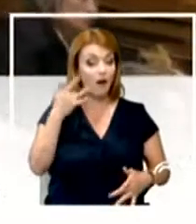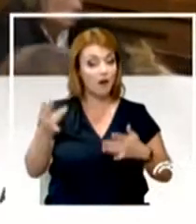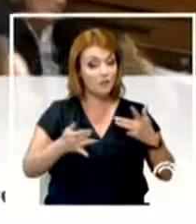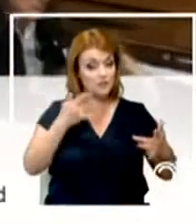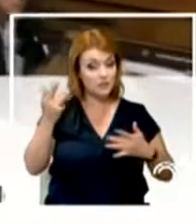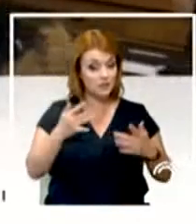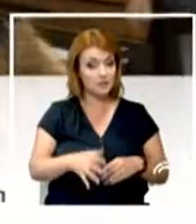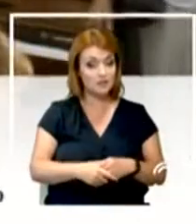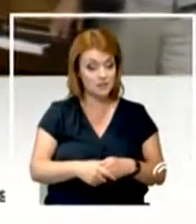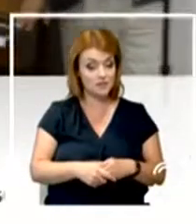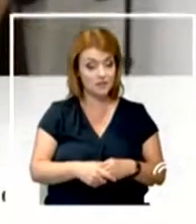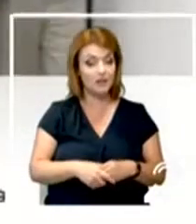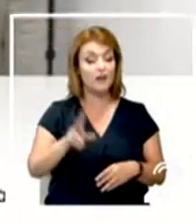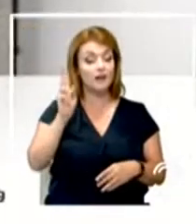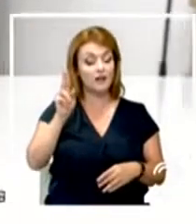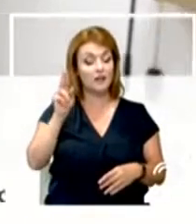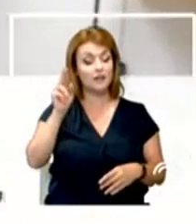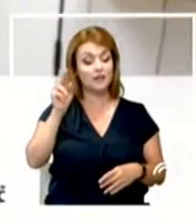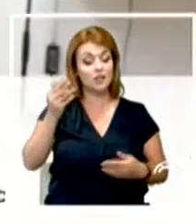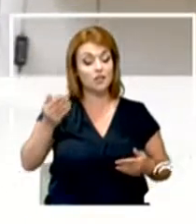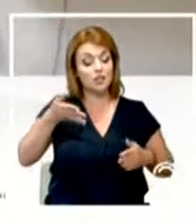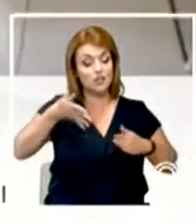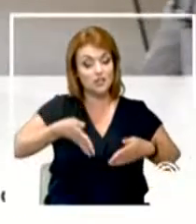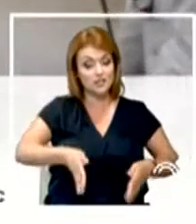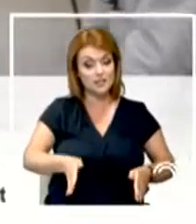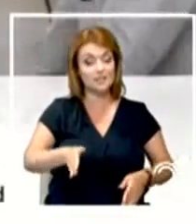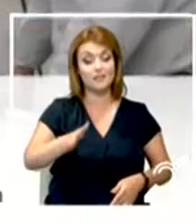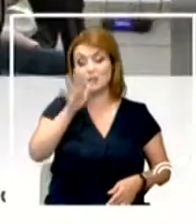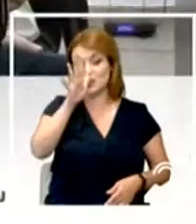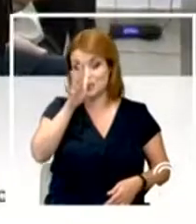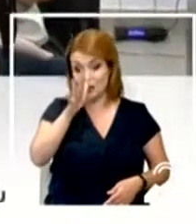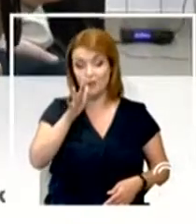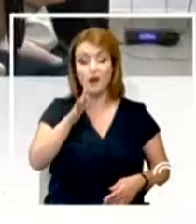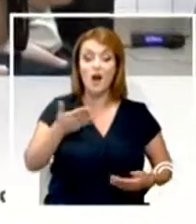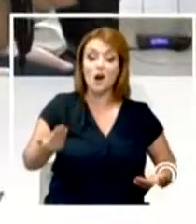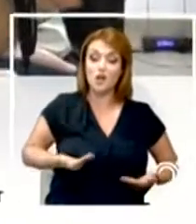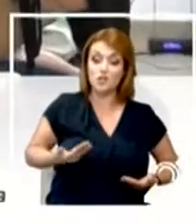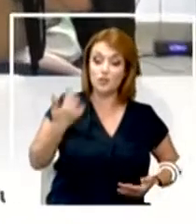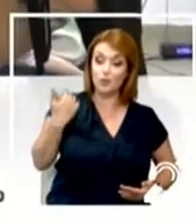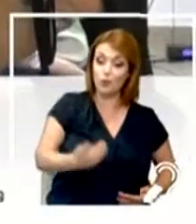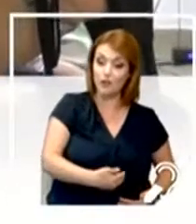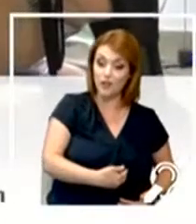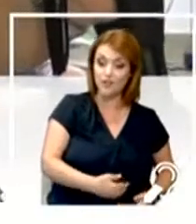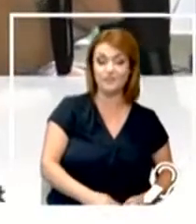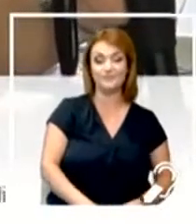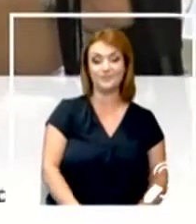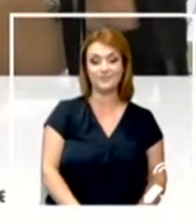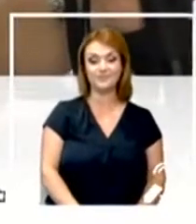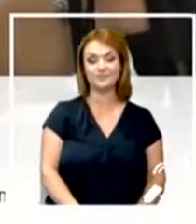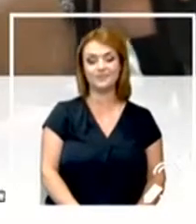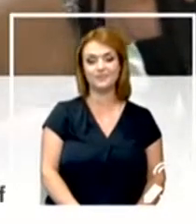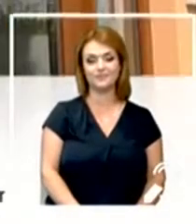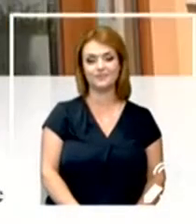la Chișinău și trăiește la Cernăuți. Sunt niște lucrări din colecția mea de artă de numire